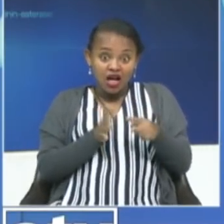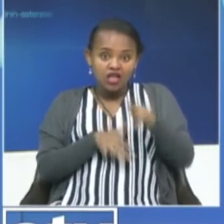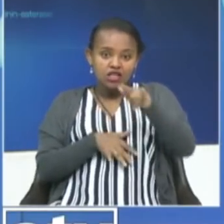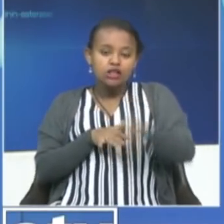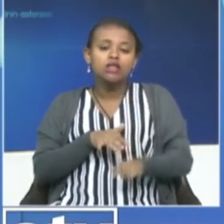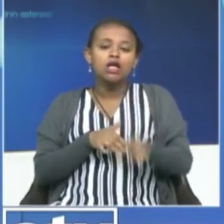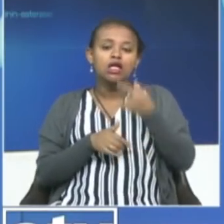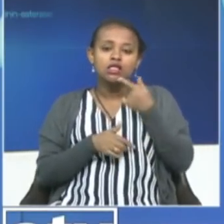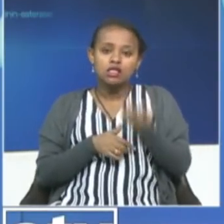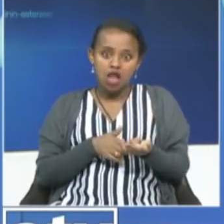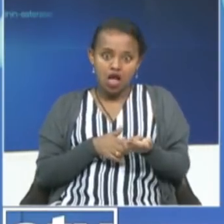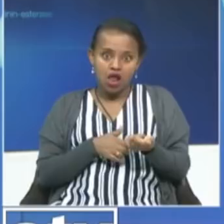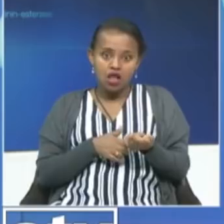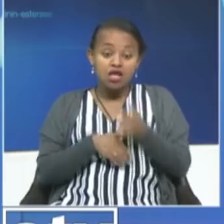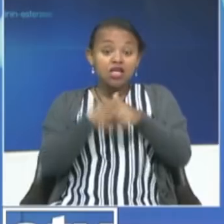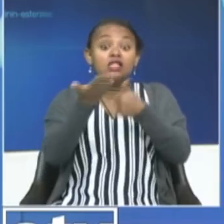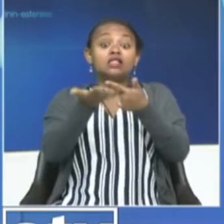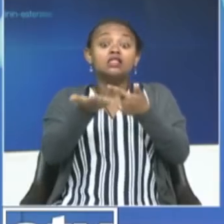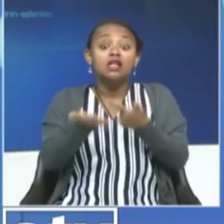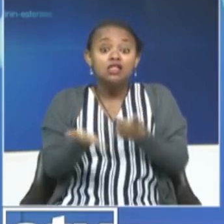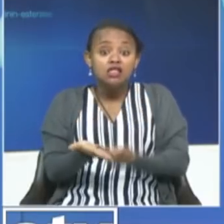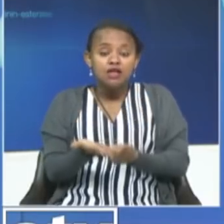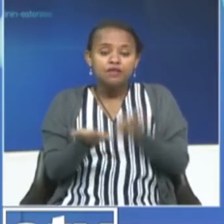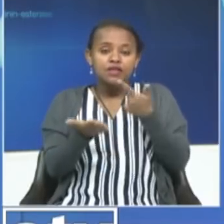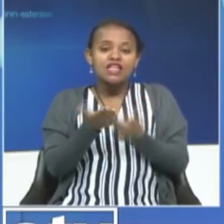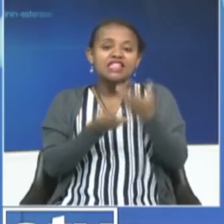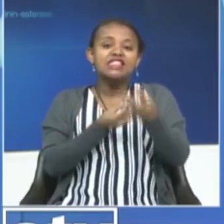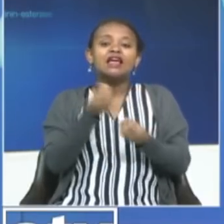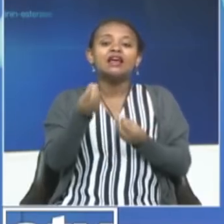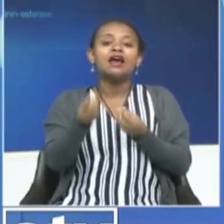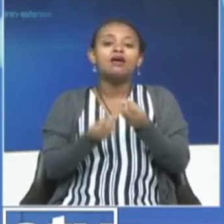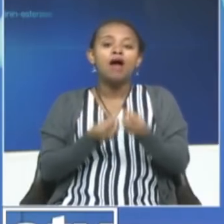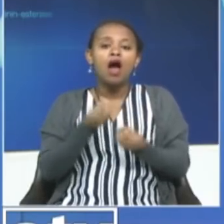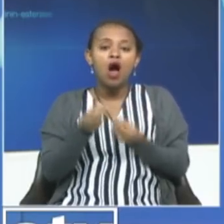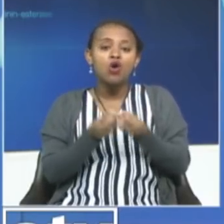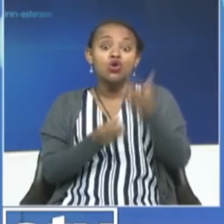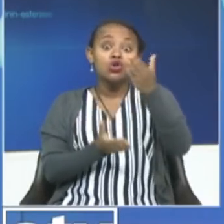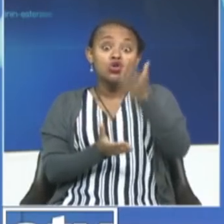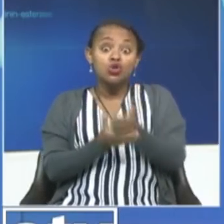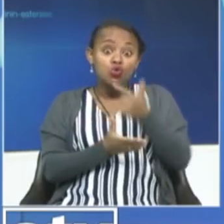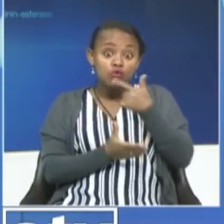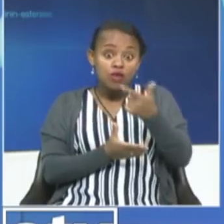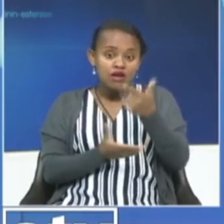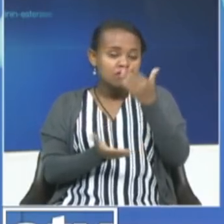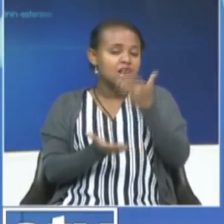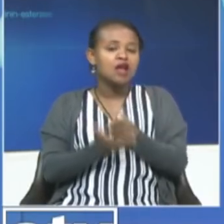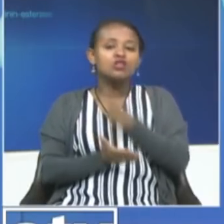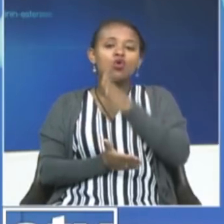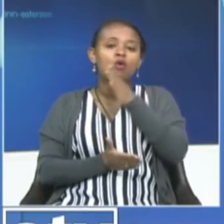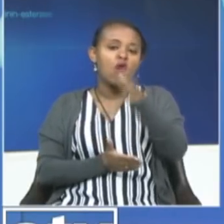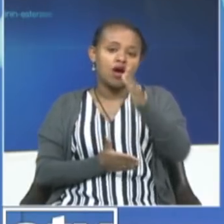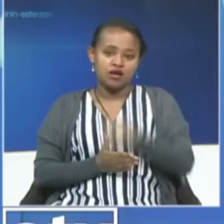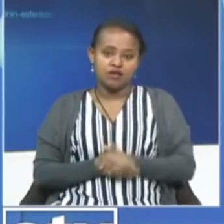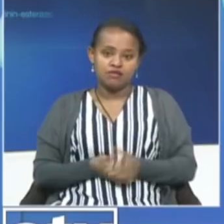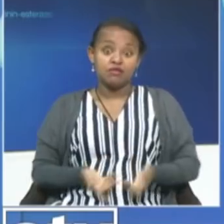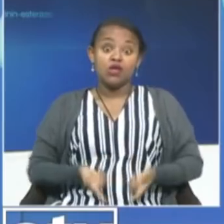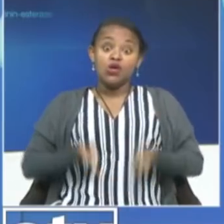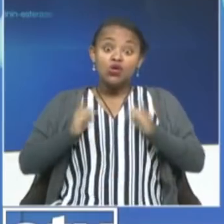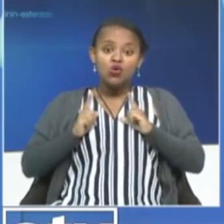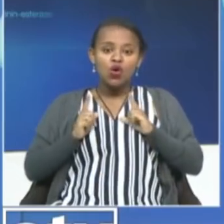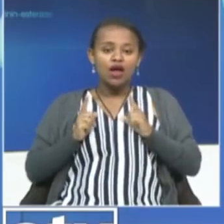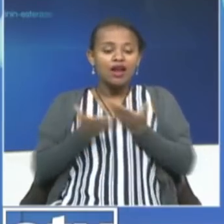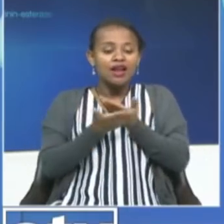ቀነስ ይላል። ስለዚህ እነዚህ አሁን ገበያው እንግዲህ ይቁም ብለን የምናስቆመው አይደለም፣ ይኖራል። ነገር